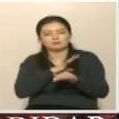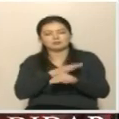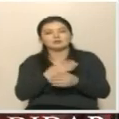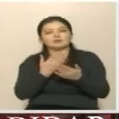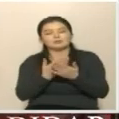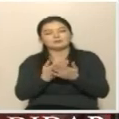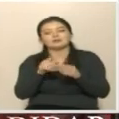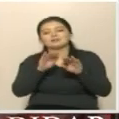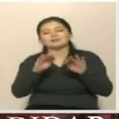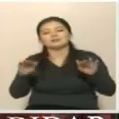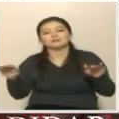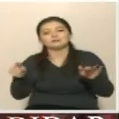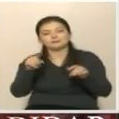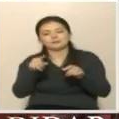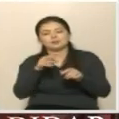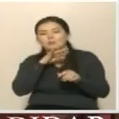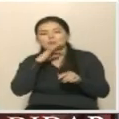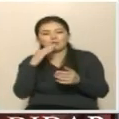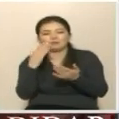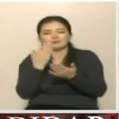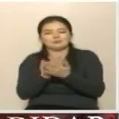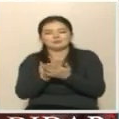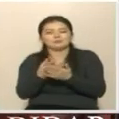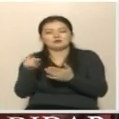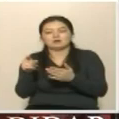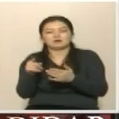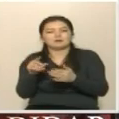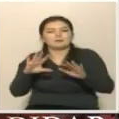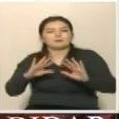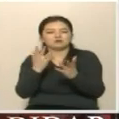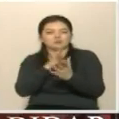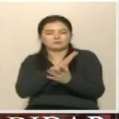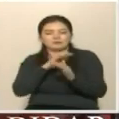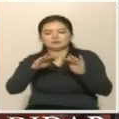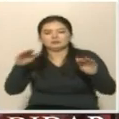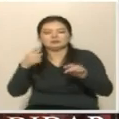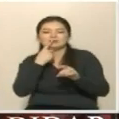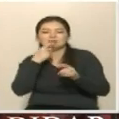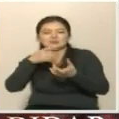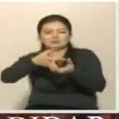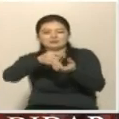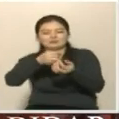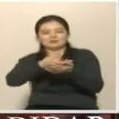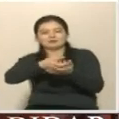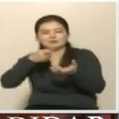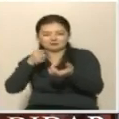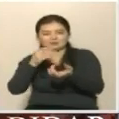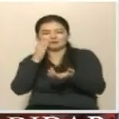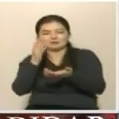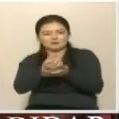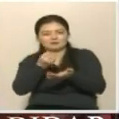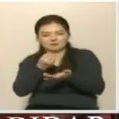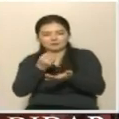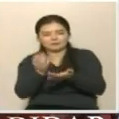потому что могут возникнуть различного рода возникнут нагноение Возможно